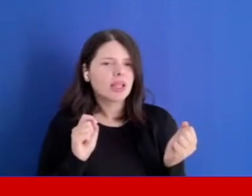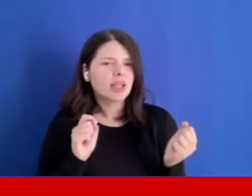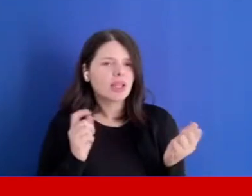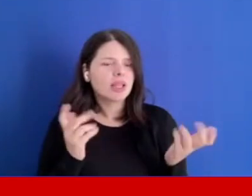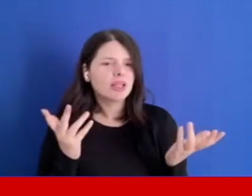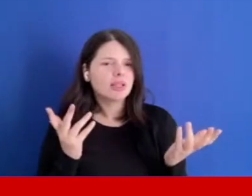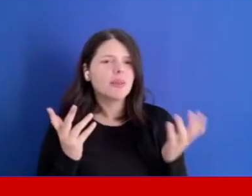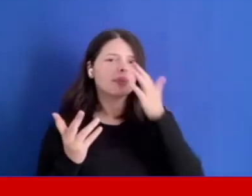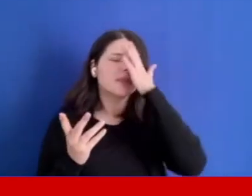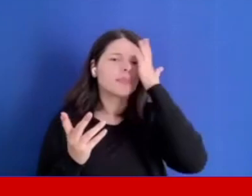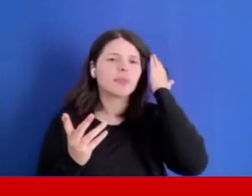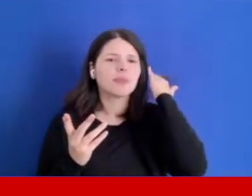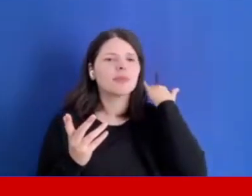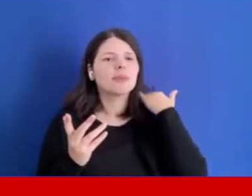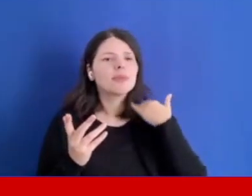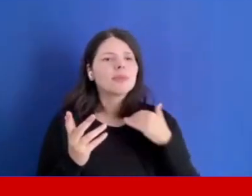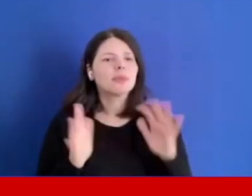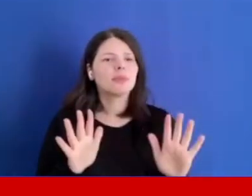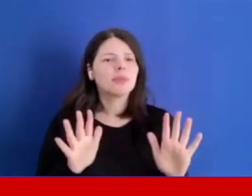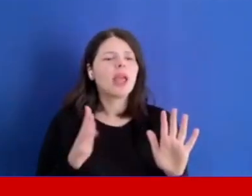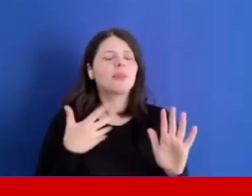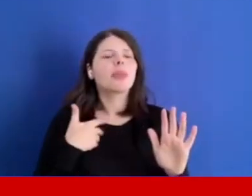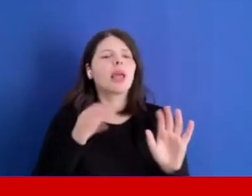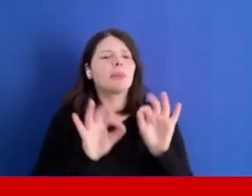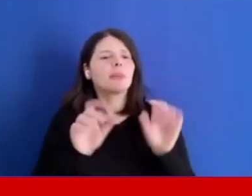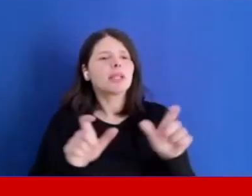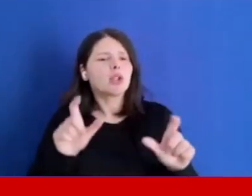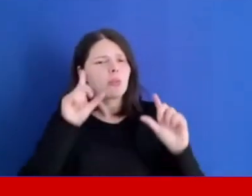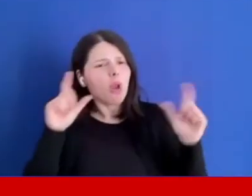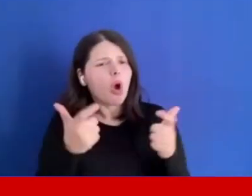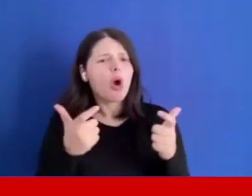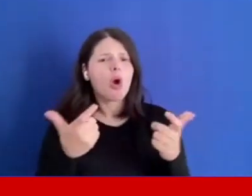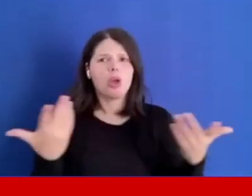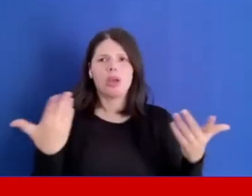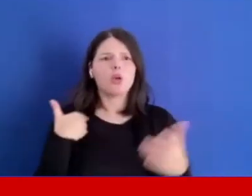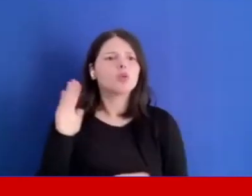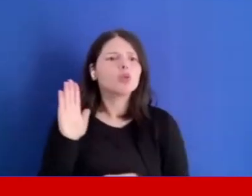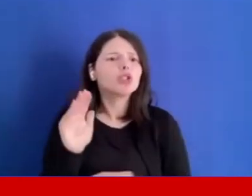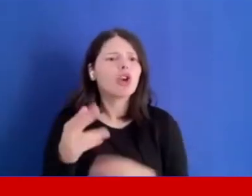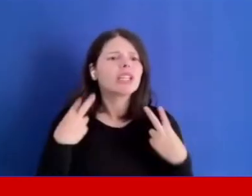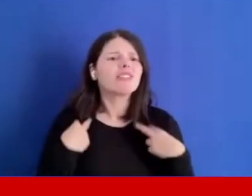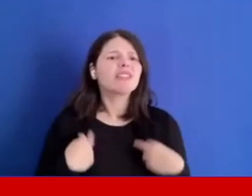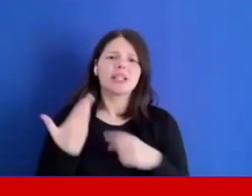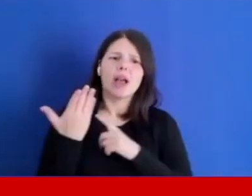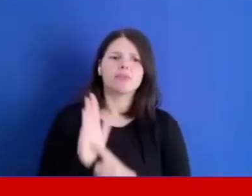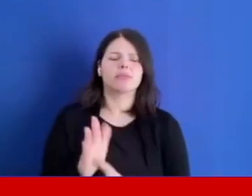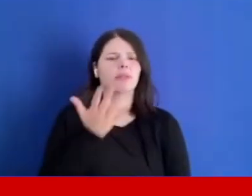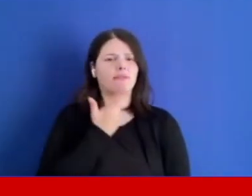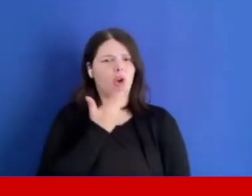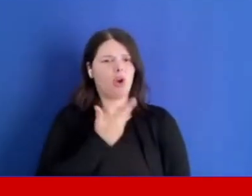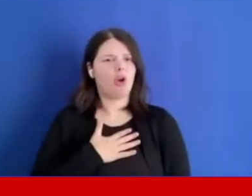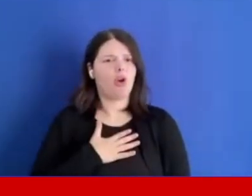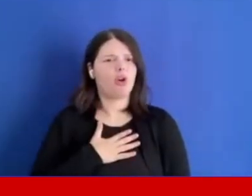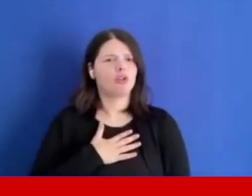Si sono bloccati tutti, ma io volevo far capire quello che succede ogni giorno, a seguire tutte le persone che parlano